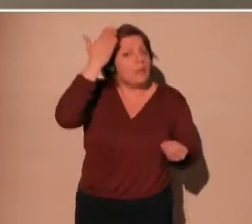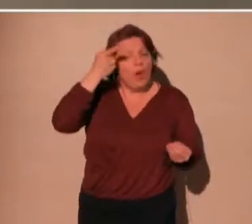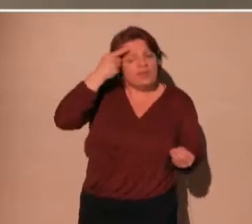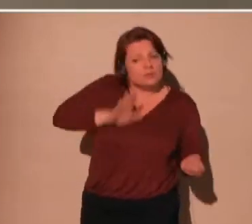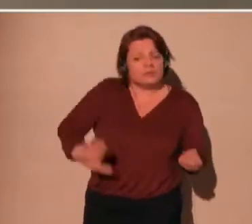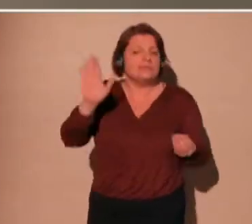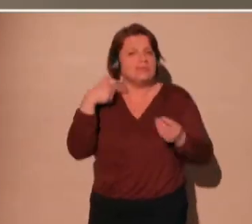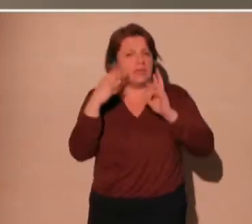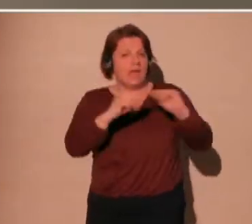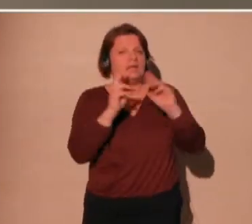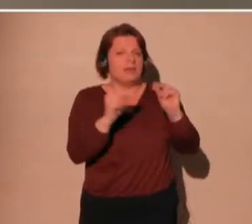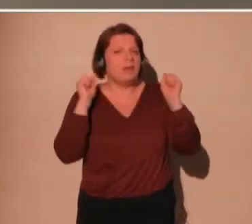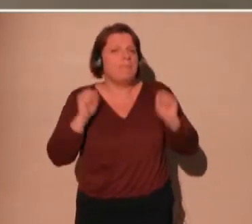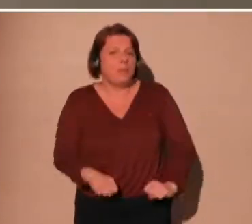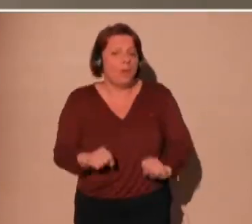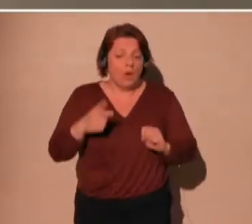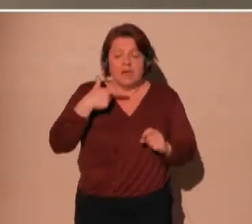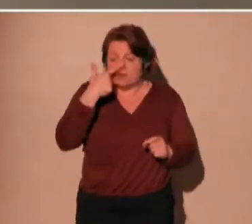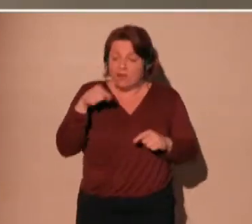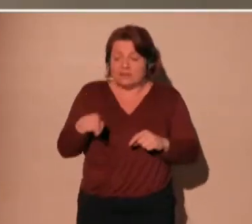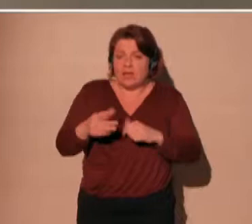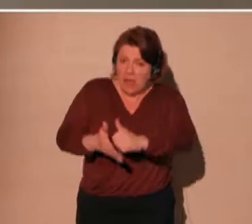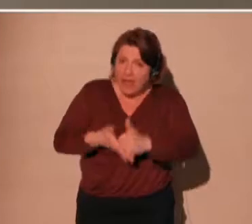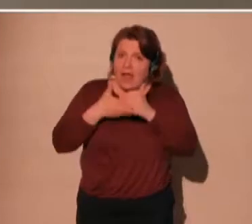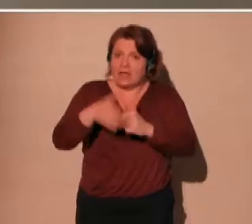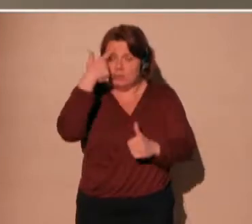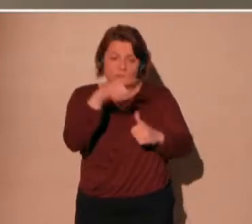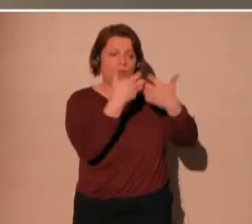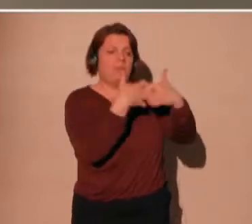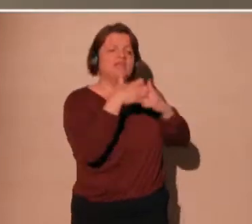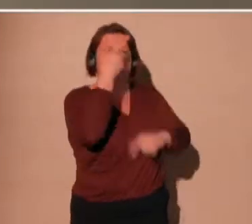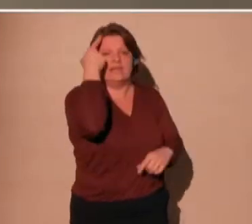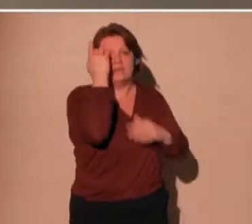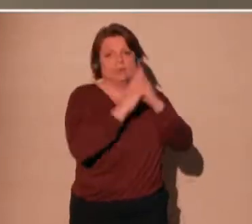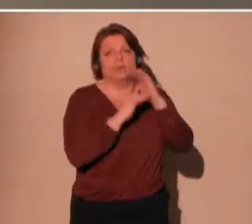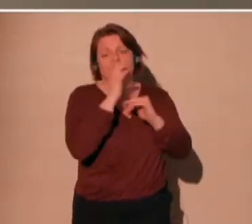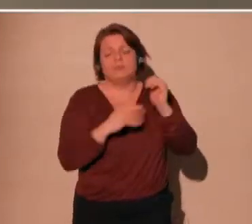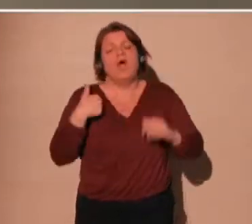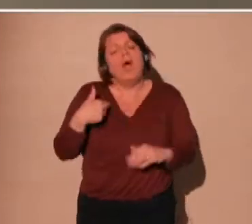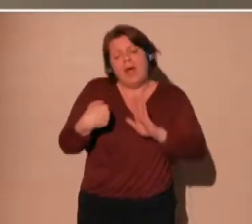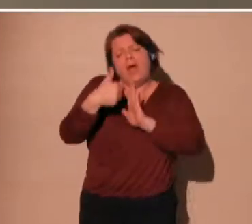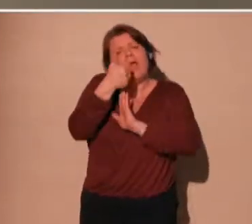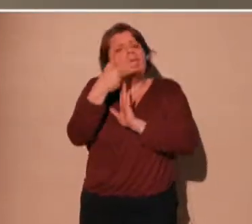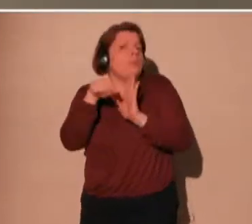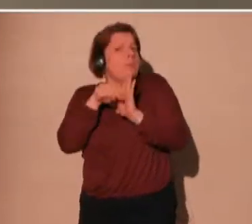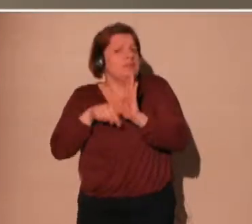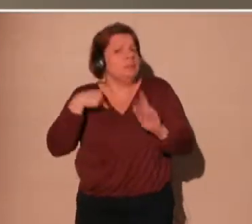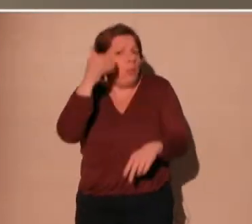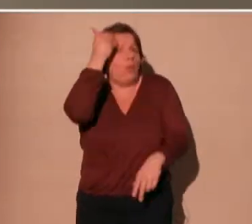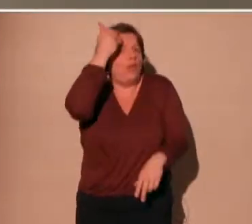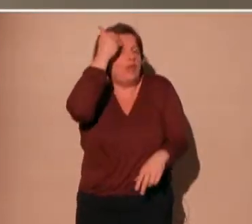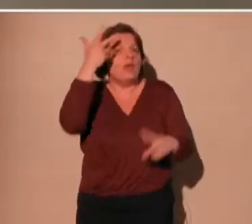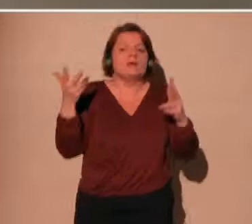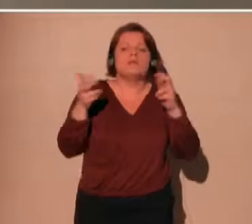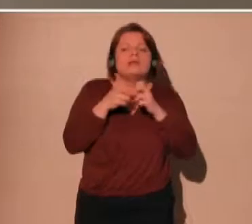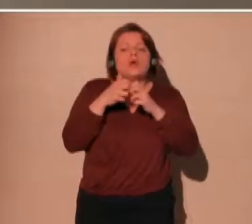aideraient à construire des machines intelligentes. Donc, nous connaissons déjà quelques-uns de ces principes. Par exemple, avec